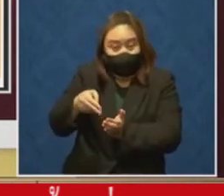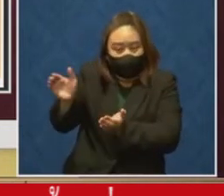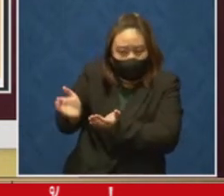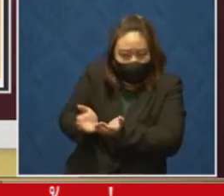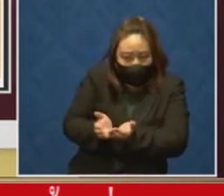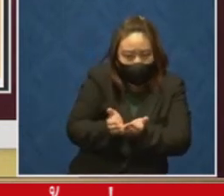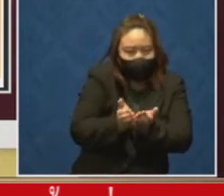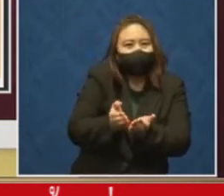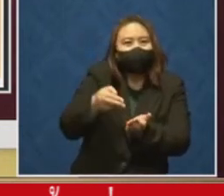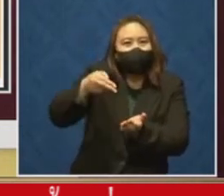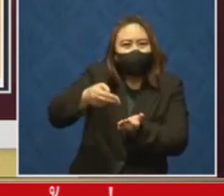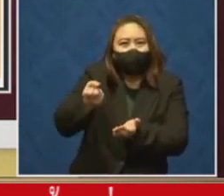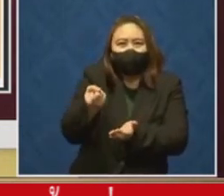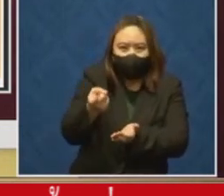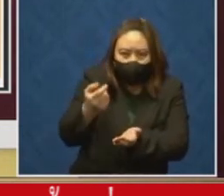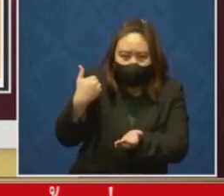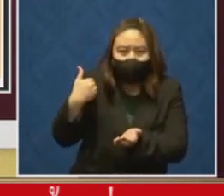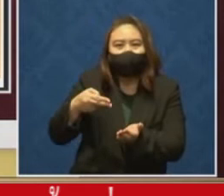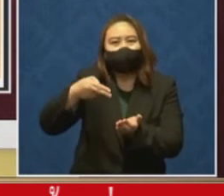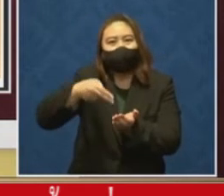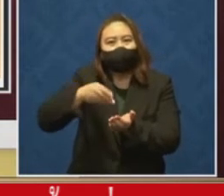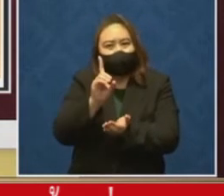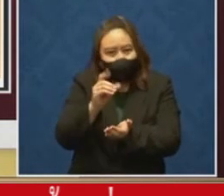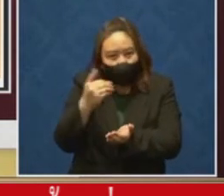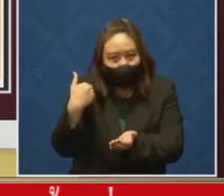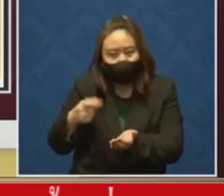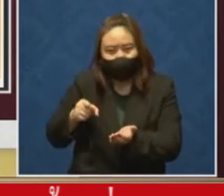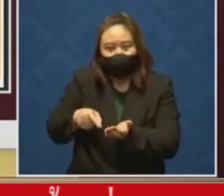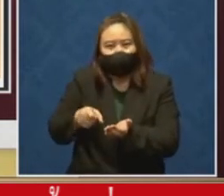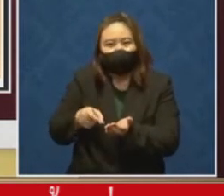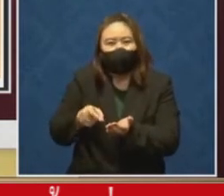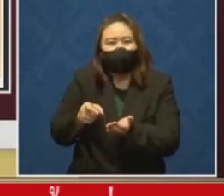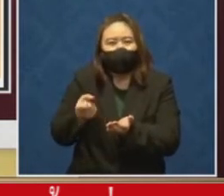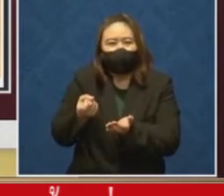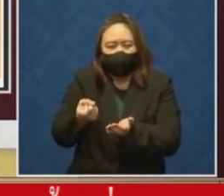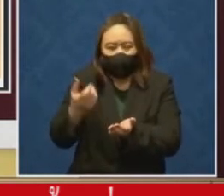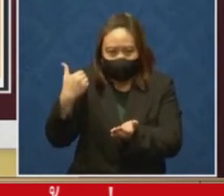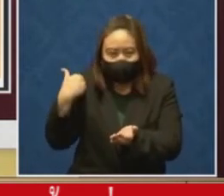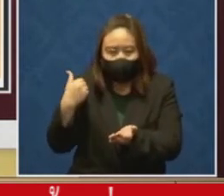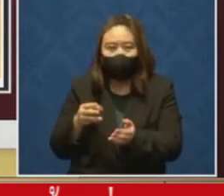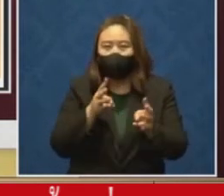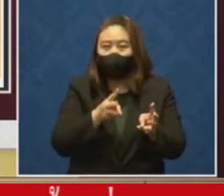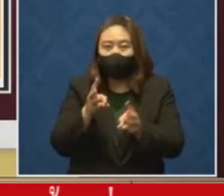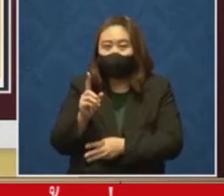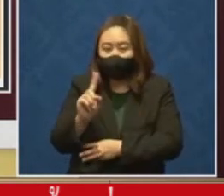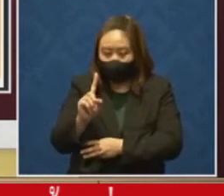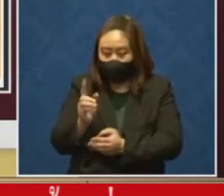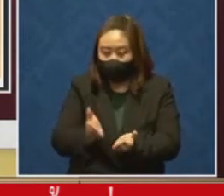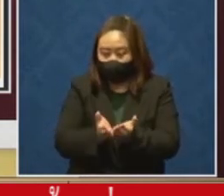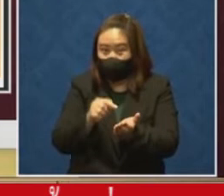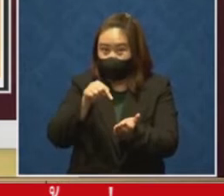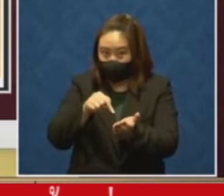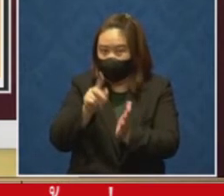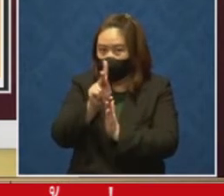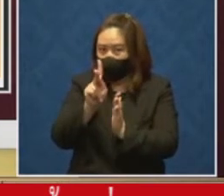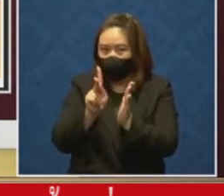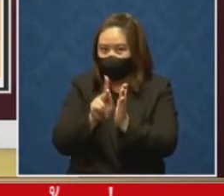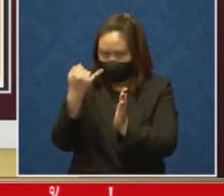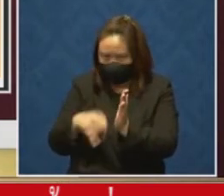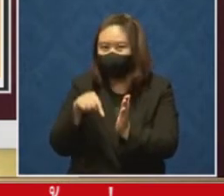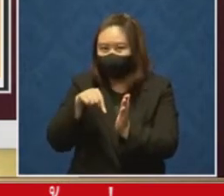น